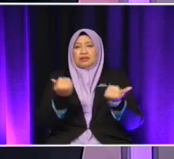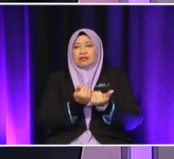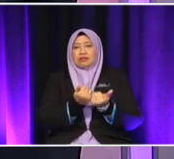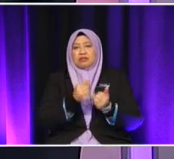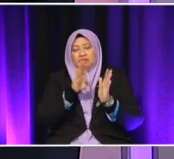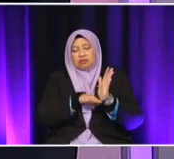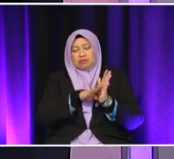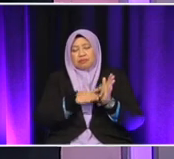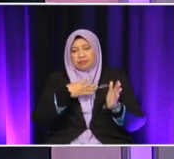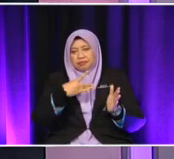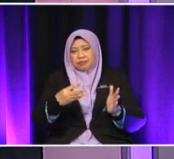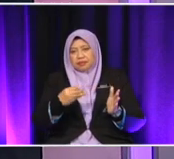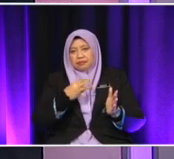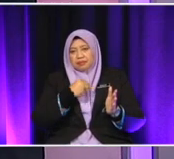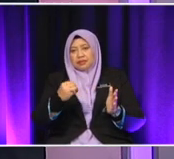pasaran